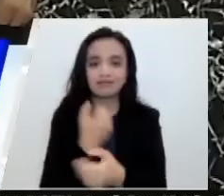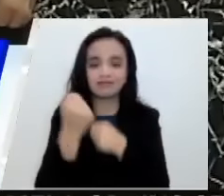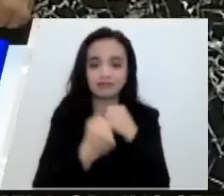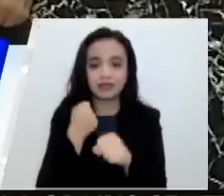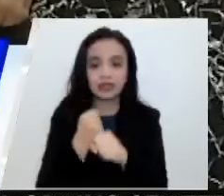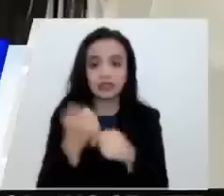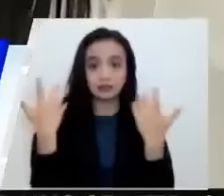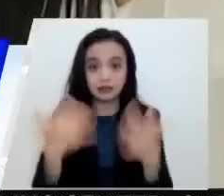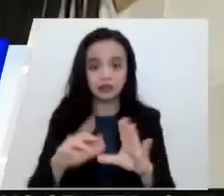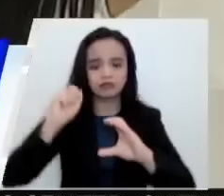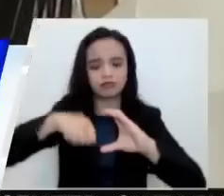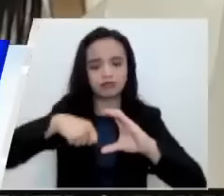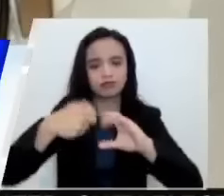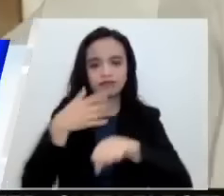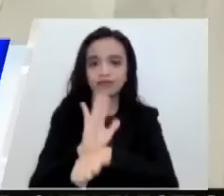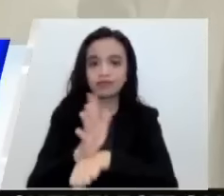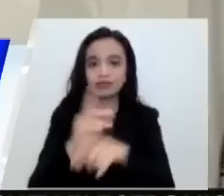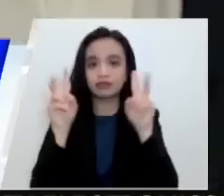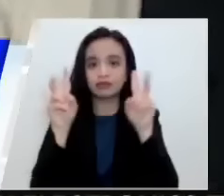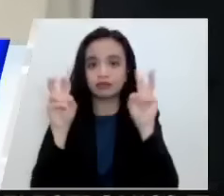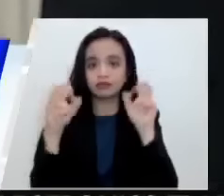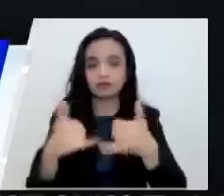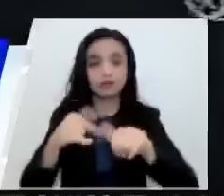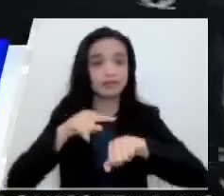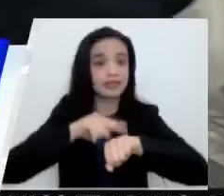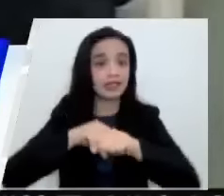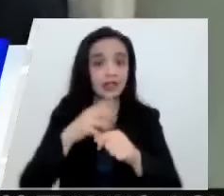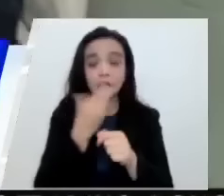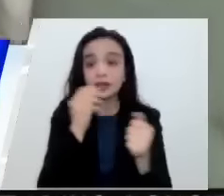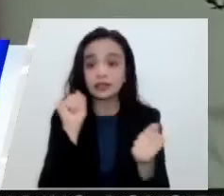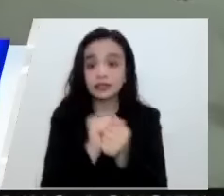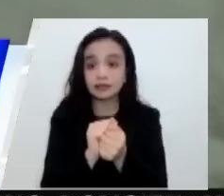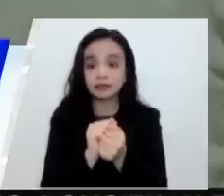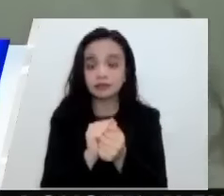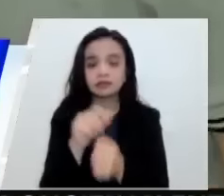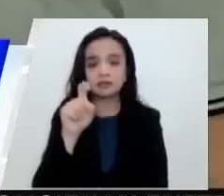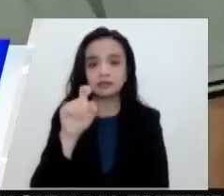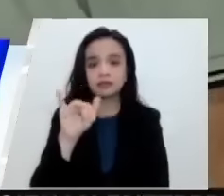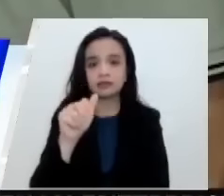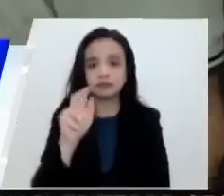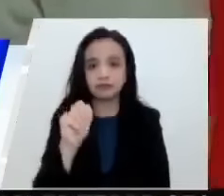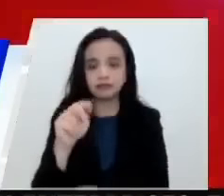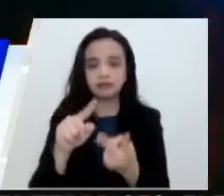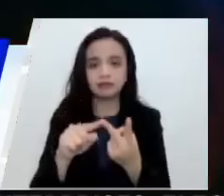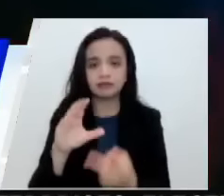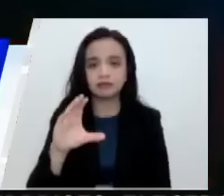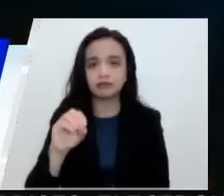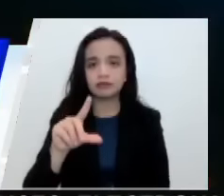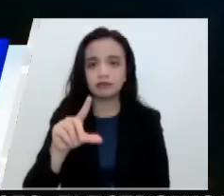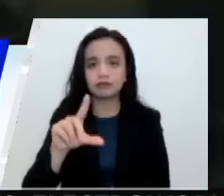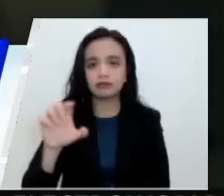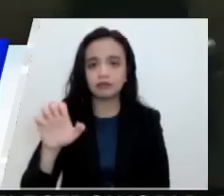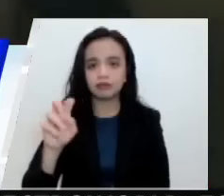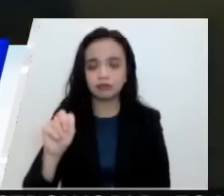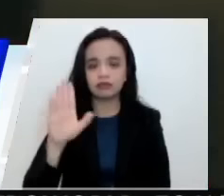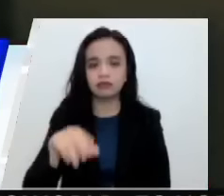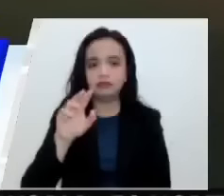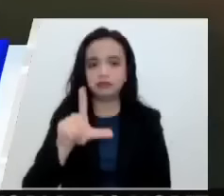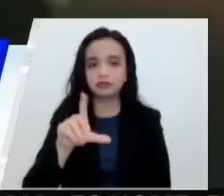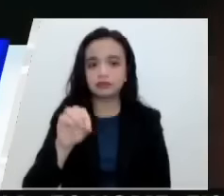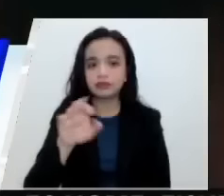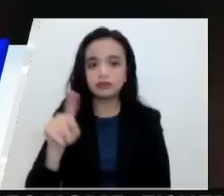pelikulang Playtime, kung saan makakasama niya sina Cian Lim, Colleen Garcia at Faye Lorenzo. Nag-start na rin daw siyang